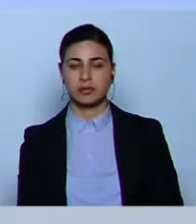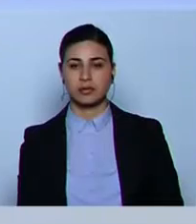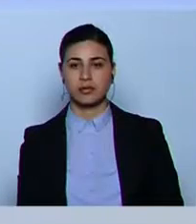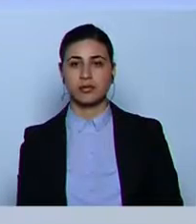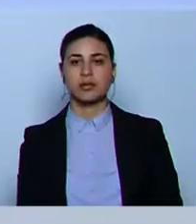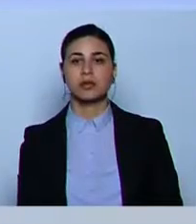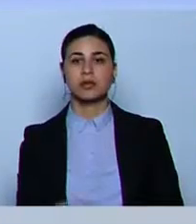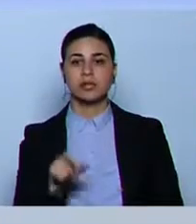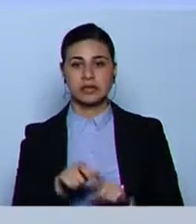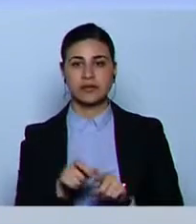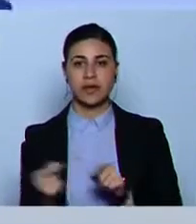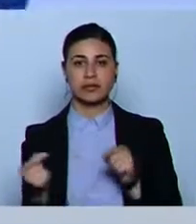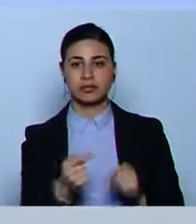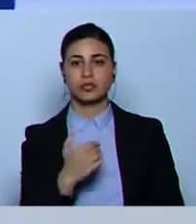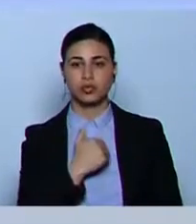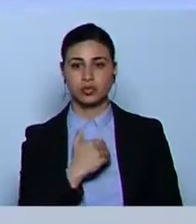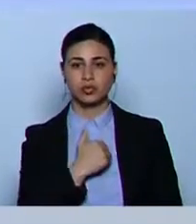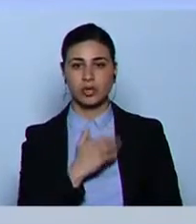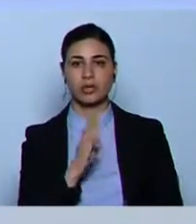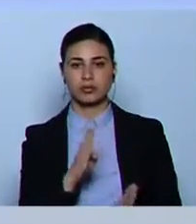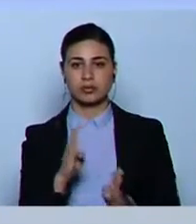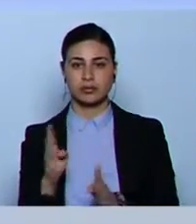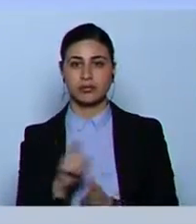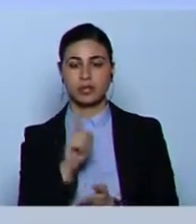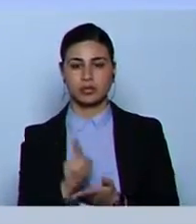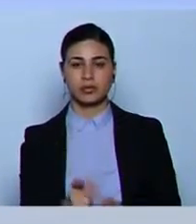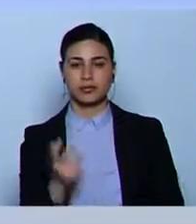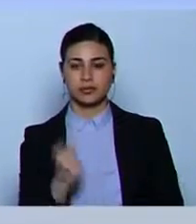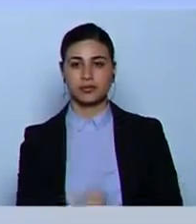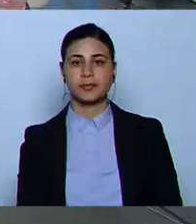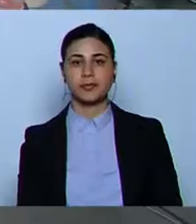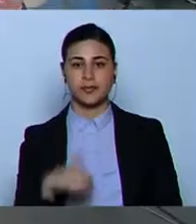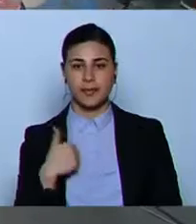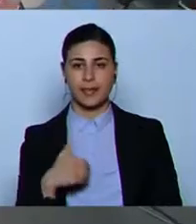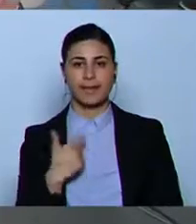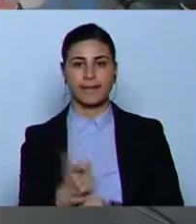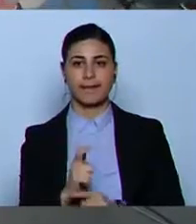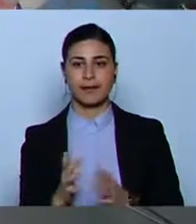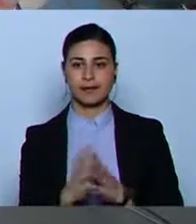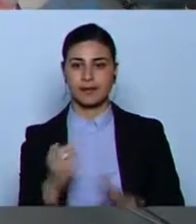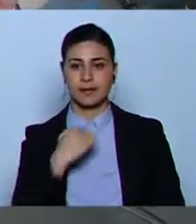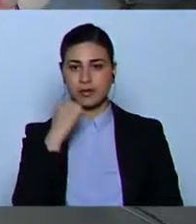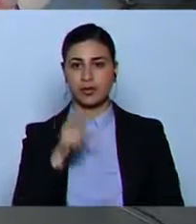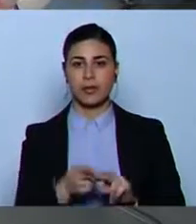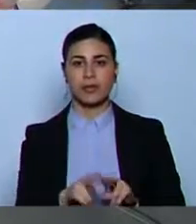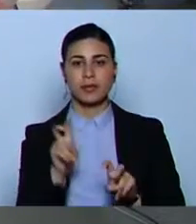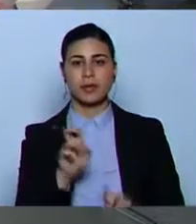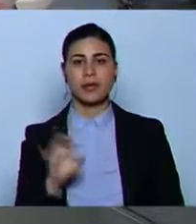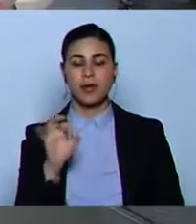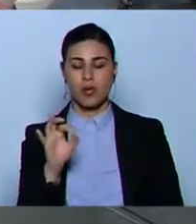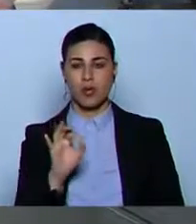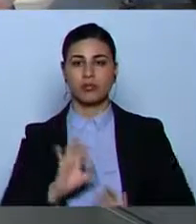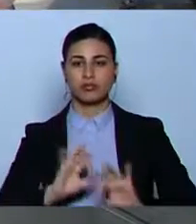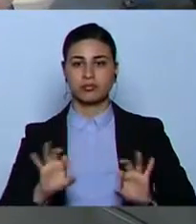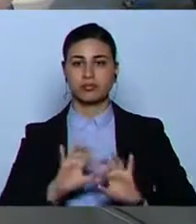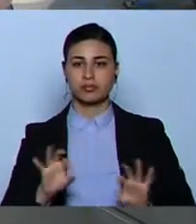არგუმენტია ლიზას და შემდეგ გიორგი და ბატონი კოტე აუცილებლად იგივე. მოგესალმებით, ძალიან დიდი მადლობა ამ თემის